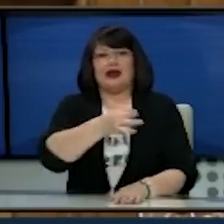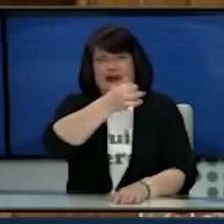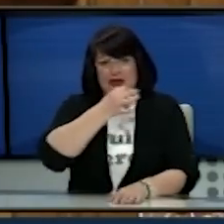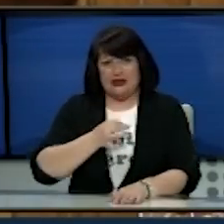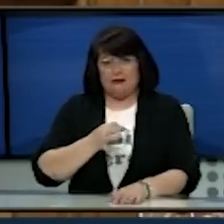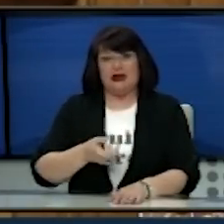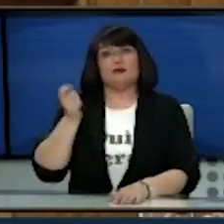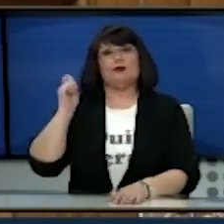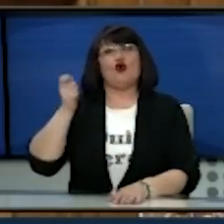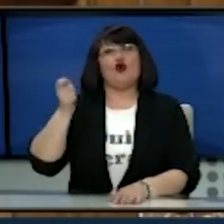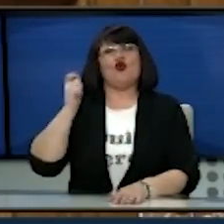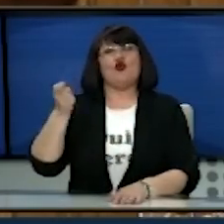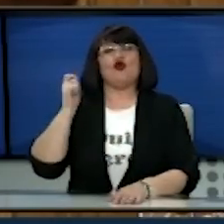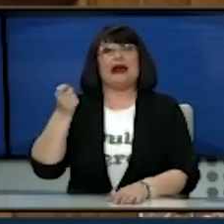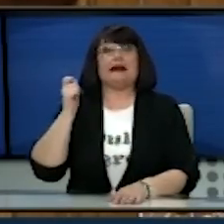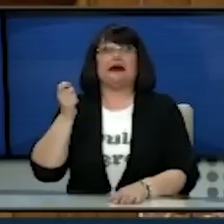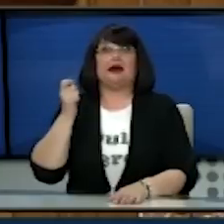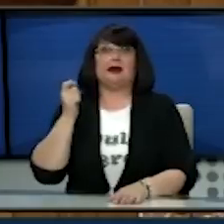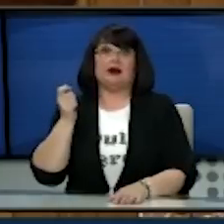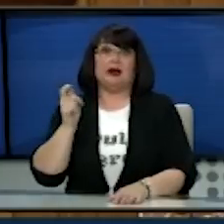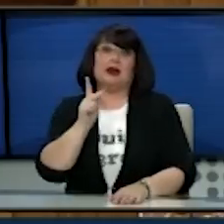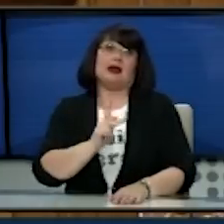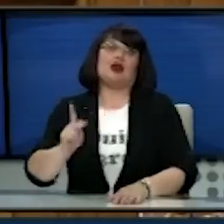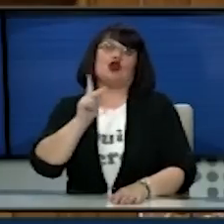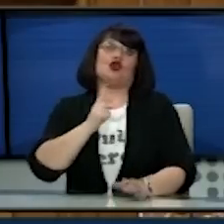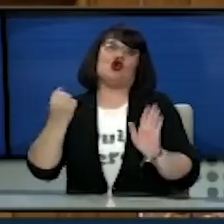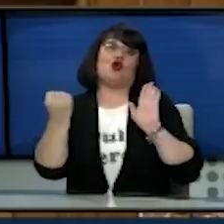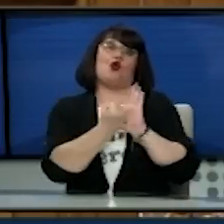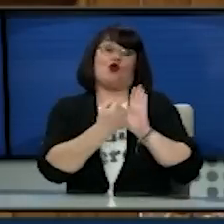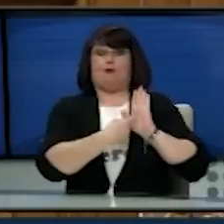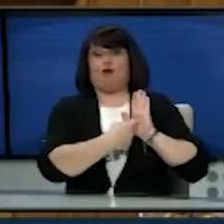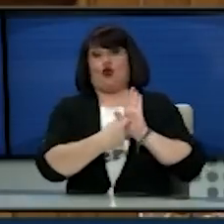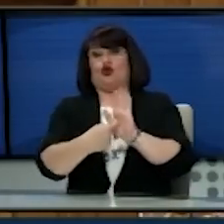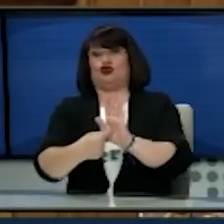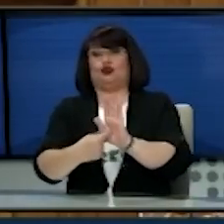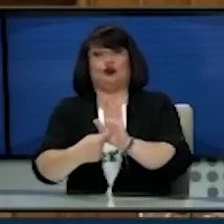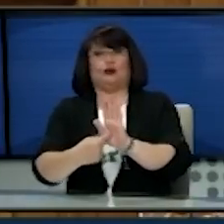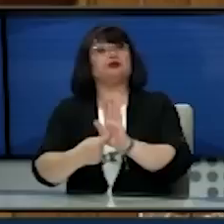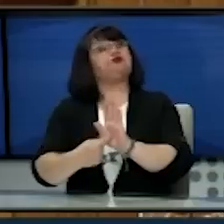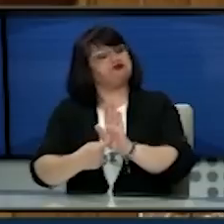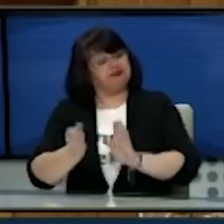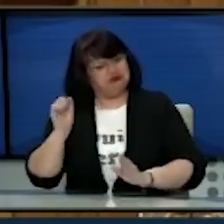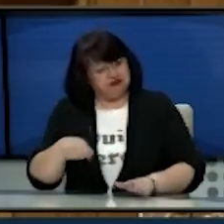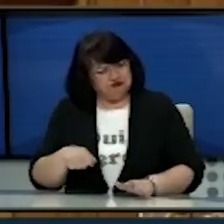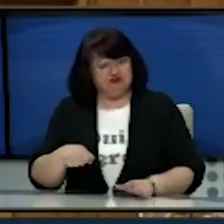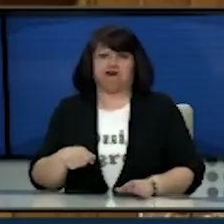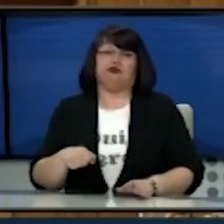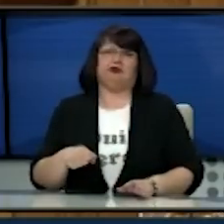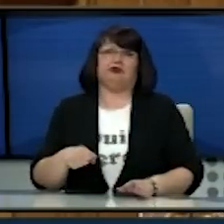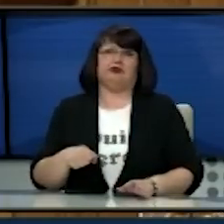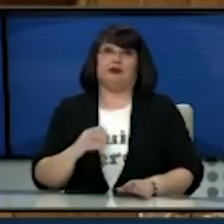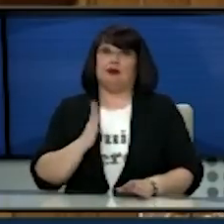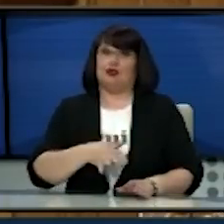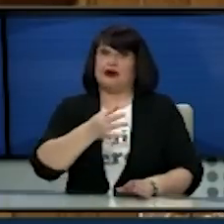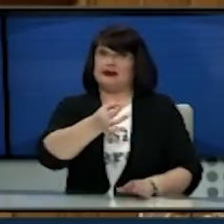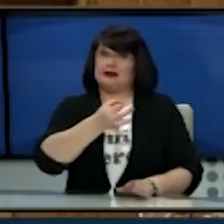εφαρμόζεται πολιτικές με έντονο κοινωνικό πρόσημο. Να συμφωνήσουμε στο πρόσημο. Μπορείτε όμως να